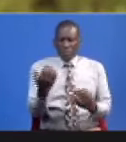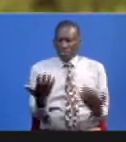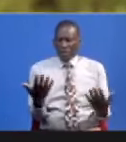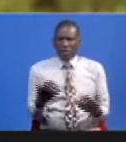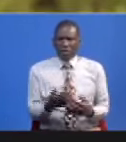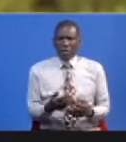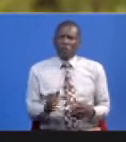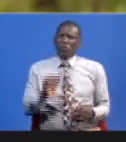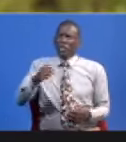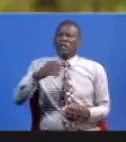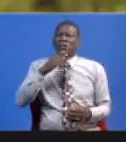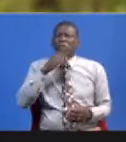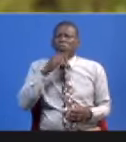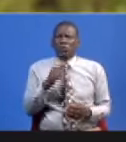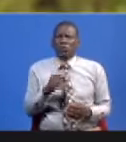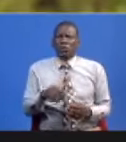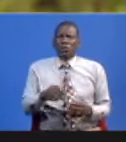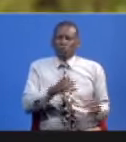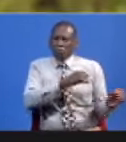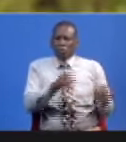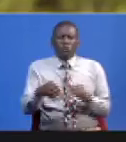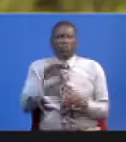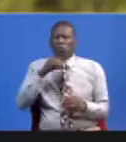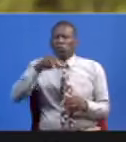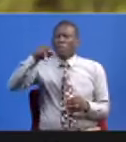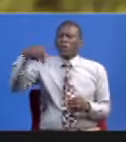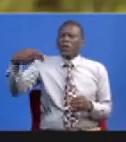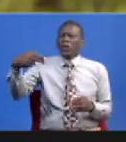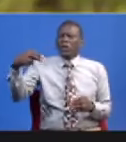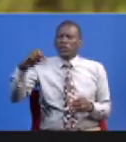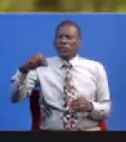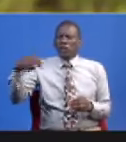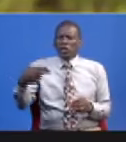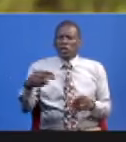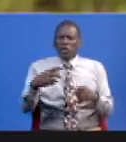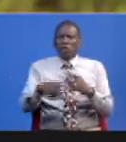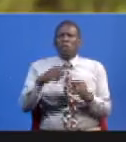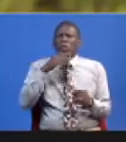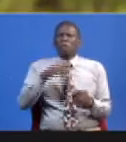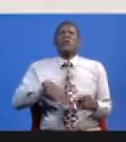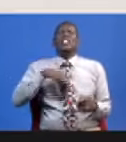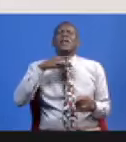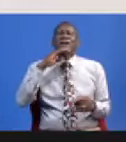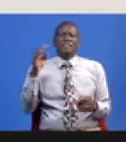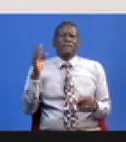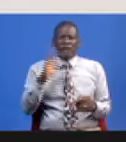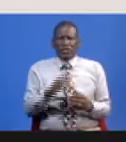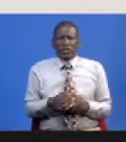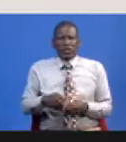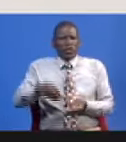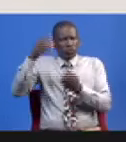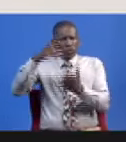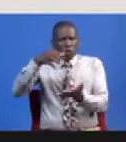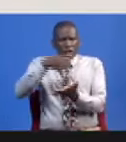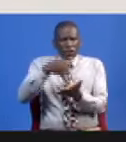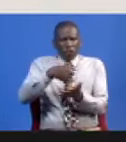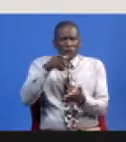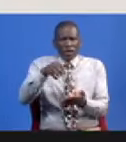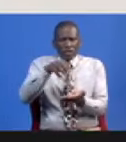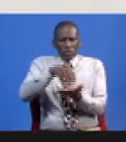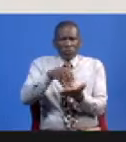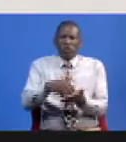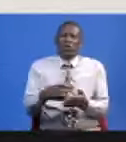So we rushed the boy to PGH but the boy lost his life. Wanafunzi waliohusika kwenye tukio